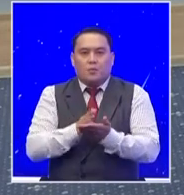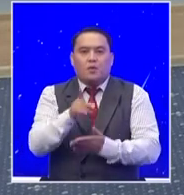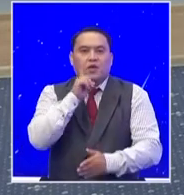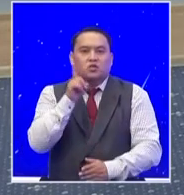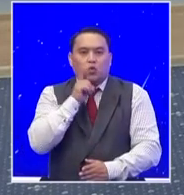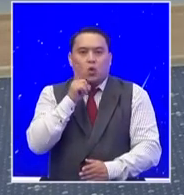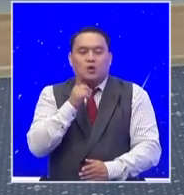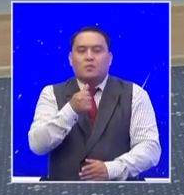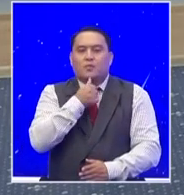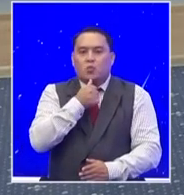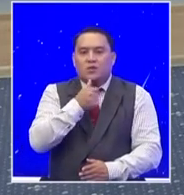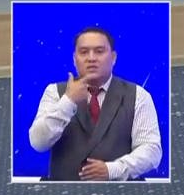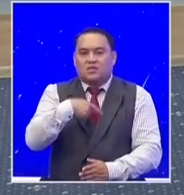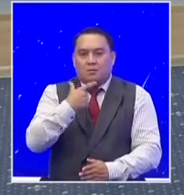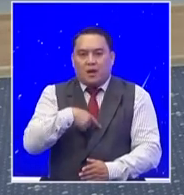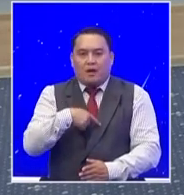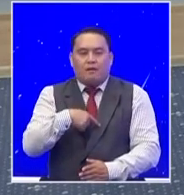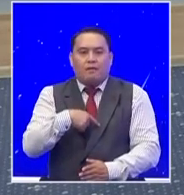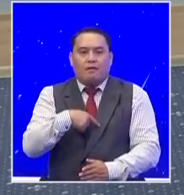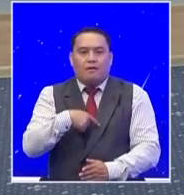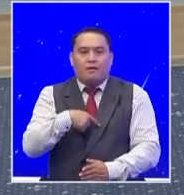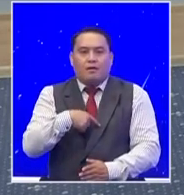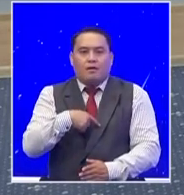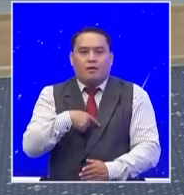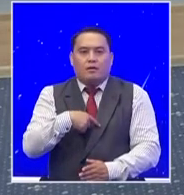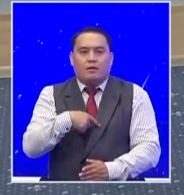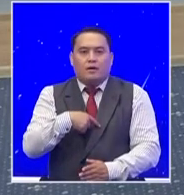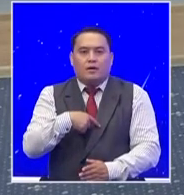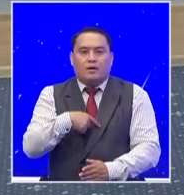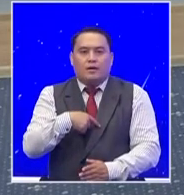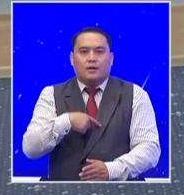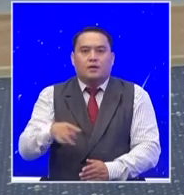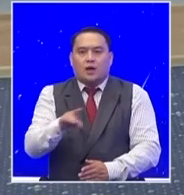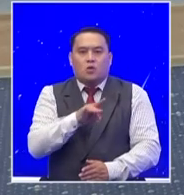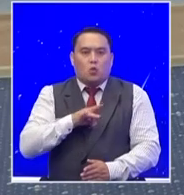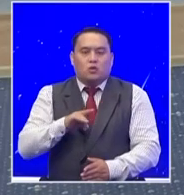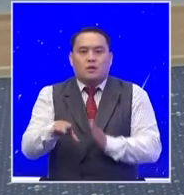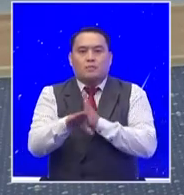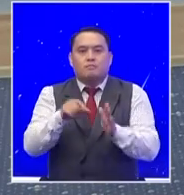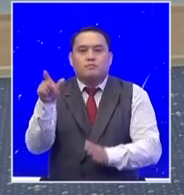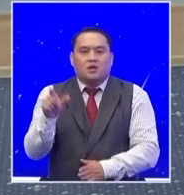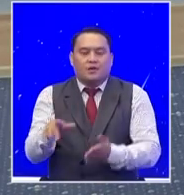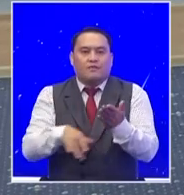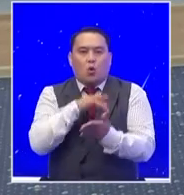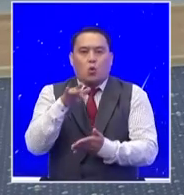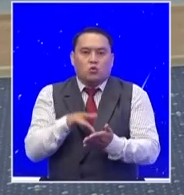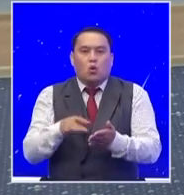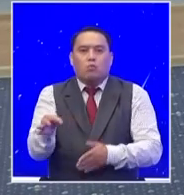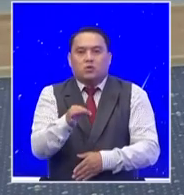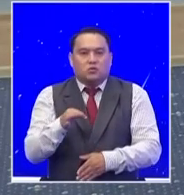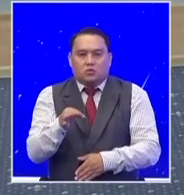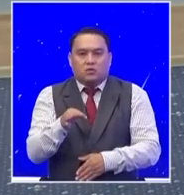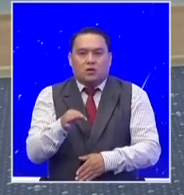молодежь. Испытать себя на том или ином уровне, будь это районный маслихат, городской или областной,